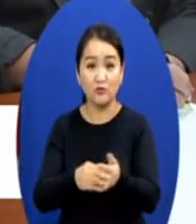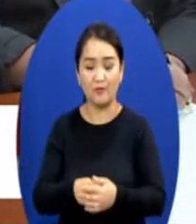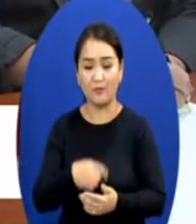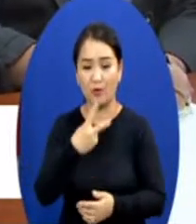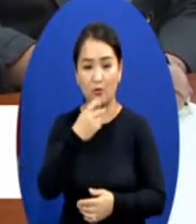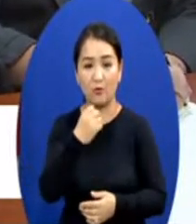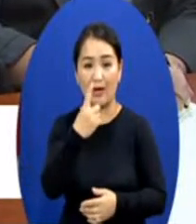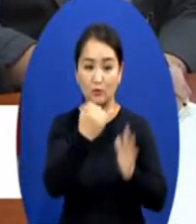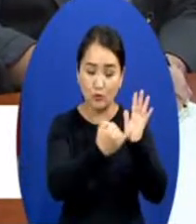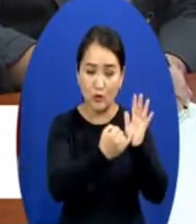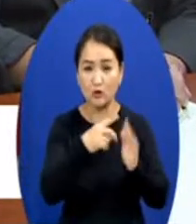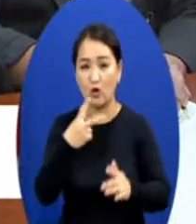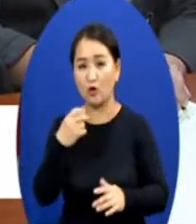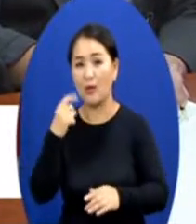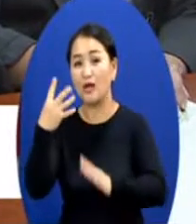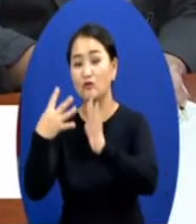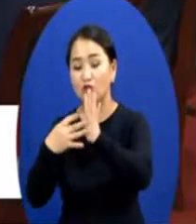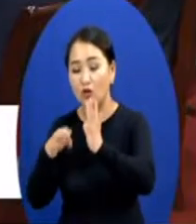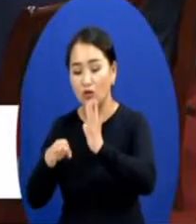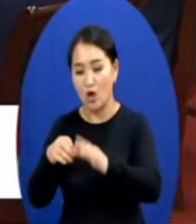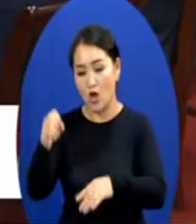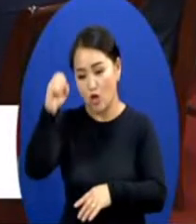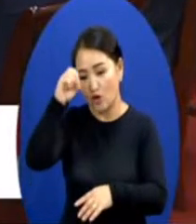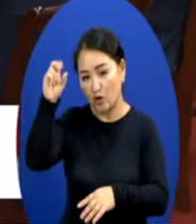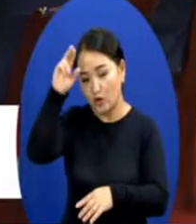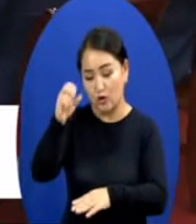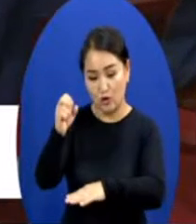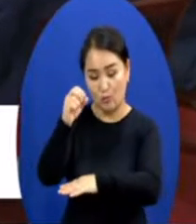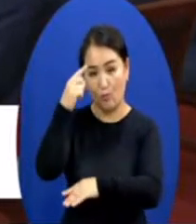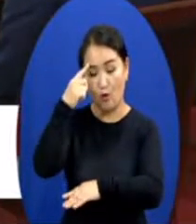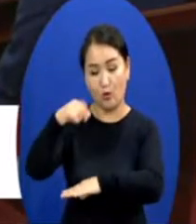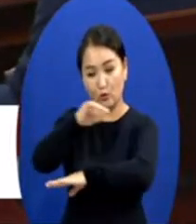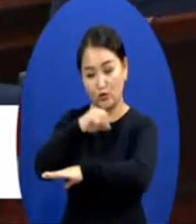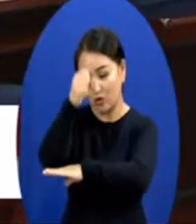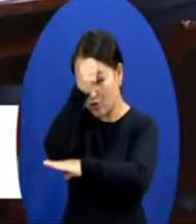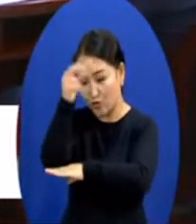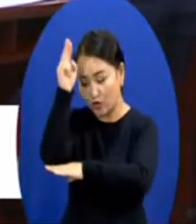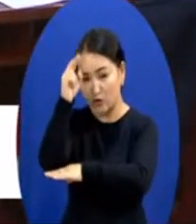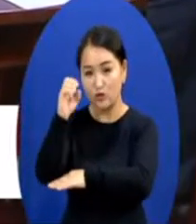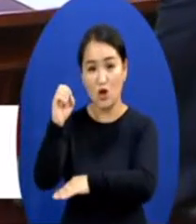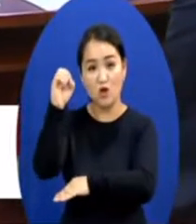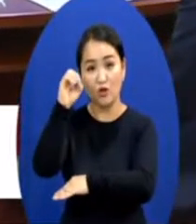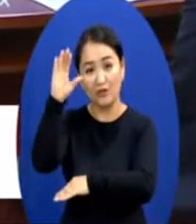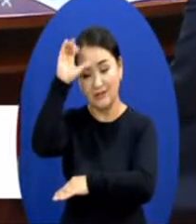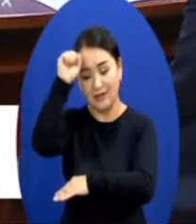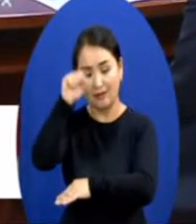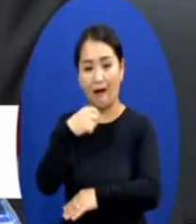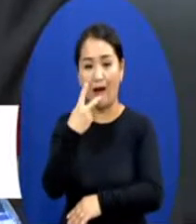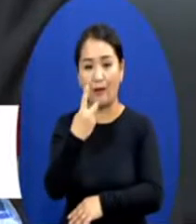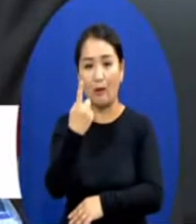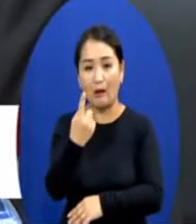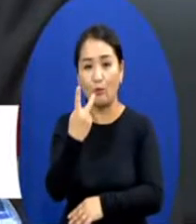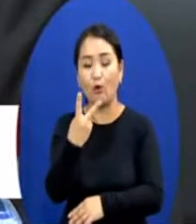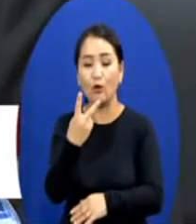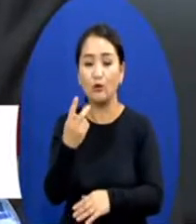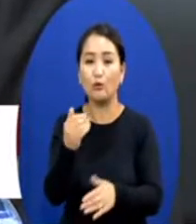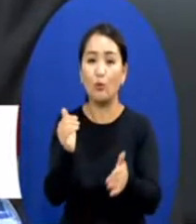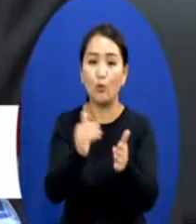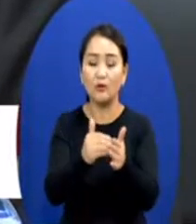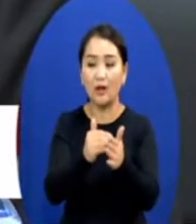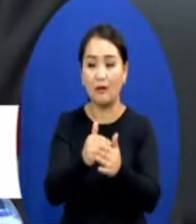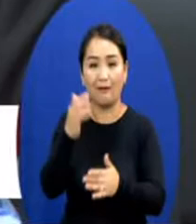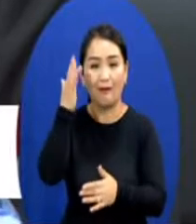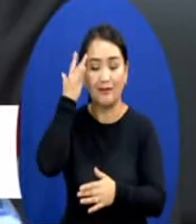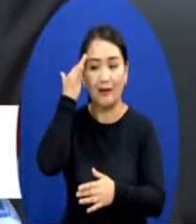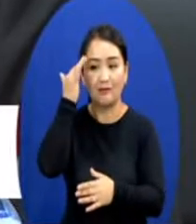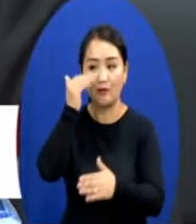2016-аас 2019 оны хооронд ерөнхийлөгч улсын хурлын дарга ерөнхий сайд тус бүр 12 удаа гадны орнуудад өндөр дээд хэмжээний ажил хийсэн бол Усад орны